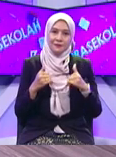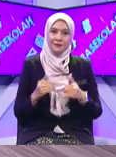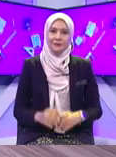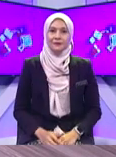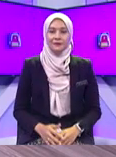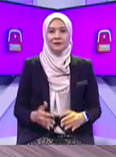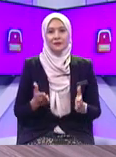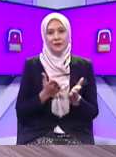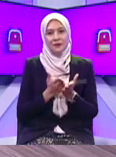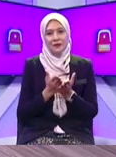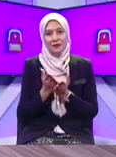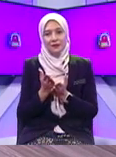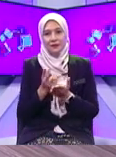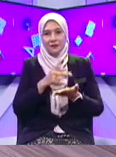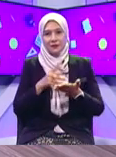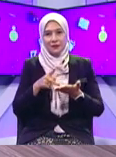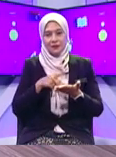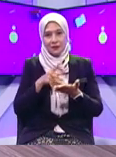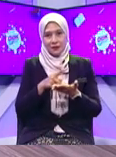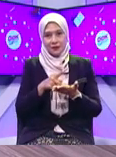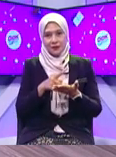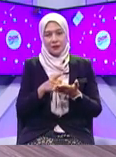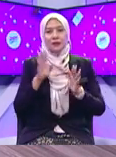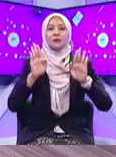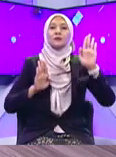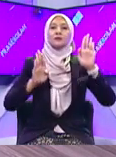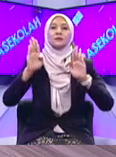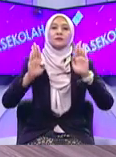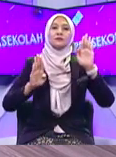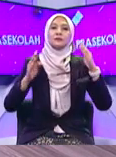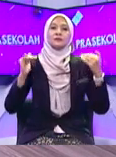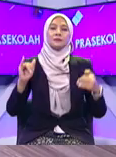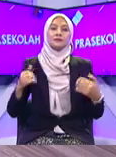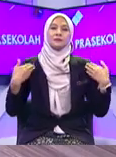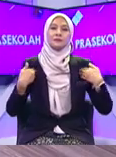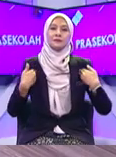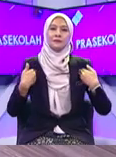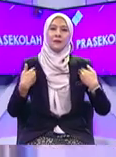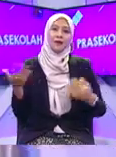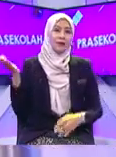coba Apakah bass yang ada di situ